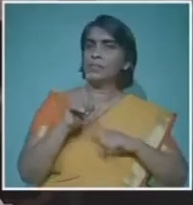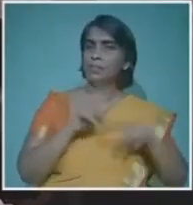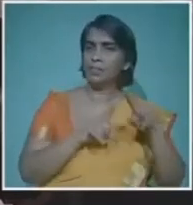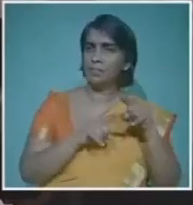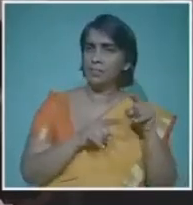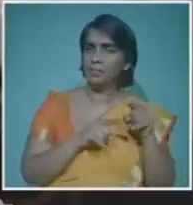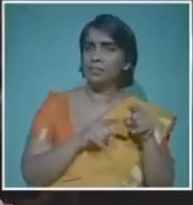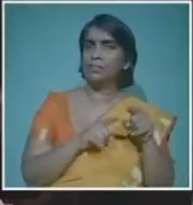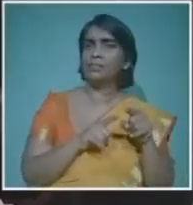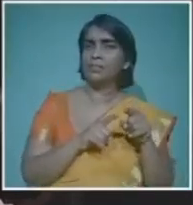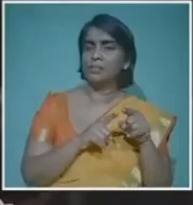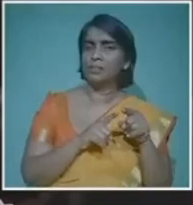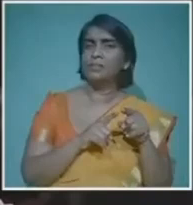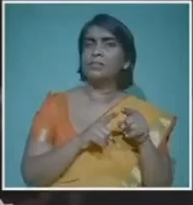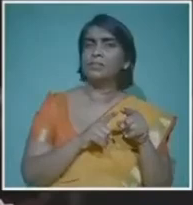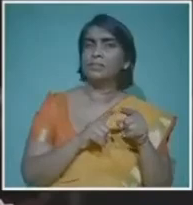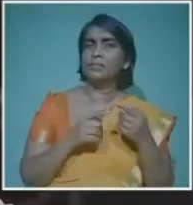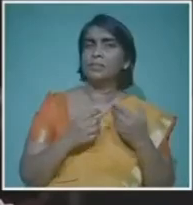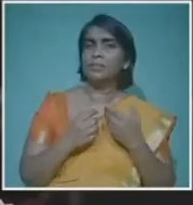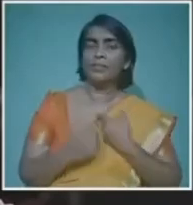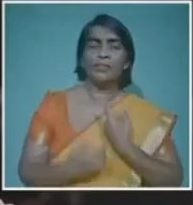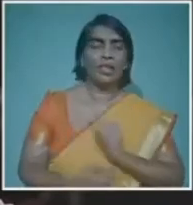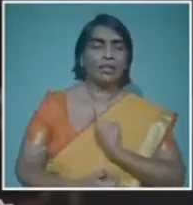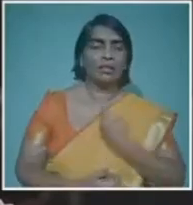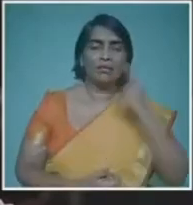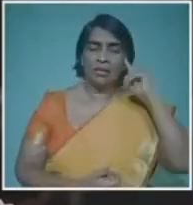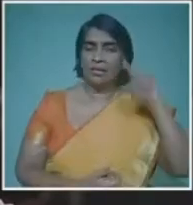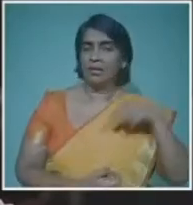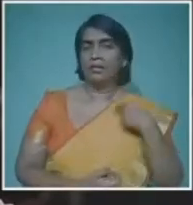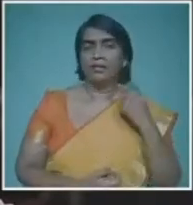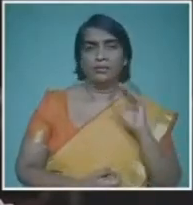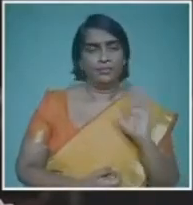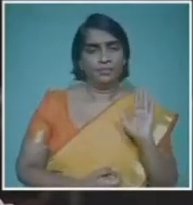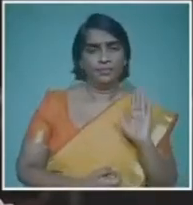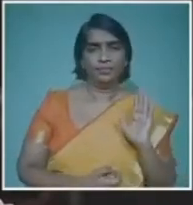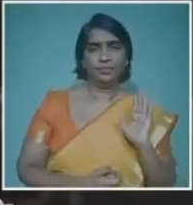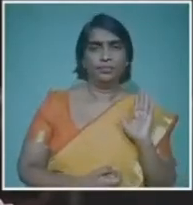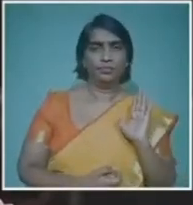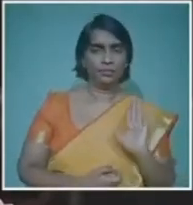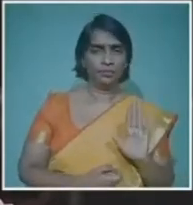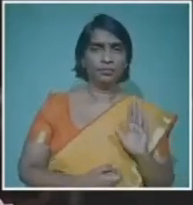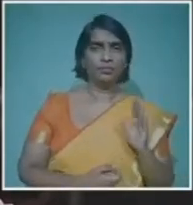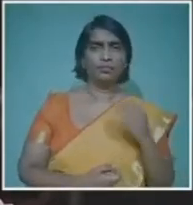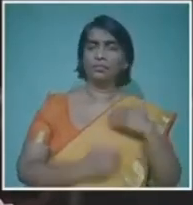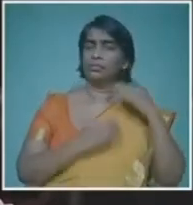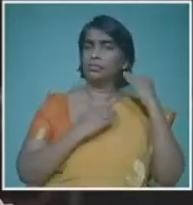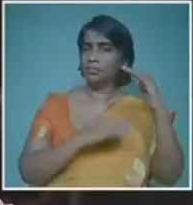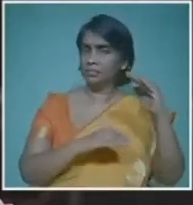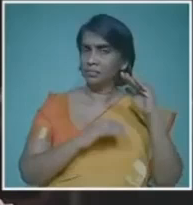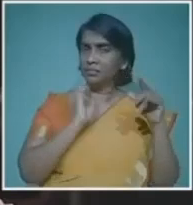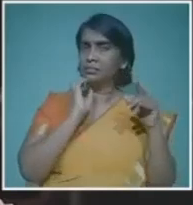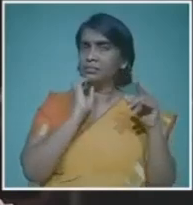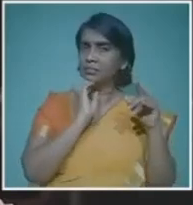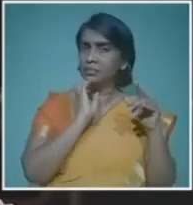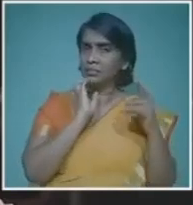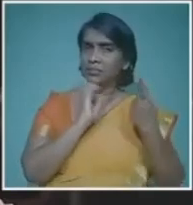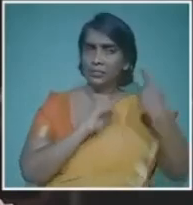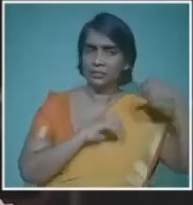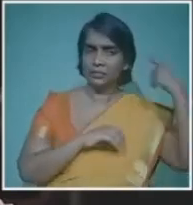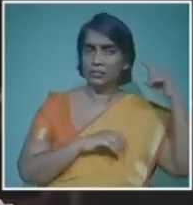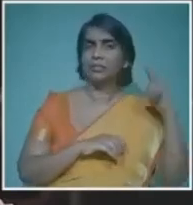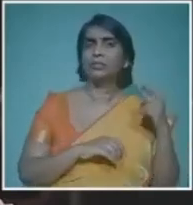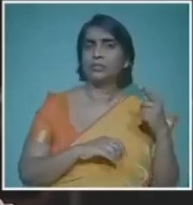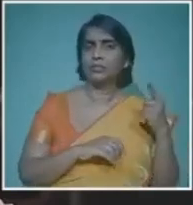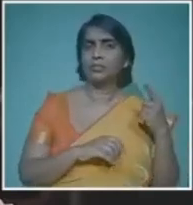කරලා ඔක මේවා කරන්නේ නැත්නම් මගේ මේ තනි තීන්දුවක් නෙවෙයි ඔව් ඒක හරි නමුත් දැන් තමයි අපනයන කරුවෝ ඊයේ පෙරේදා